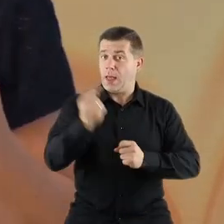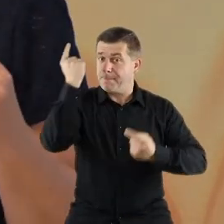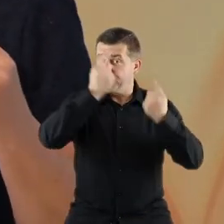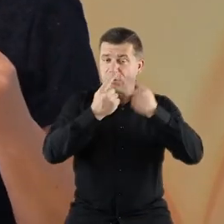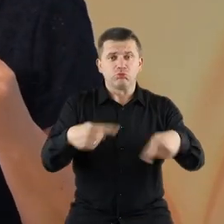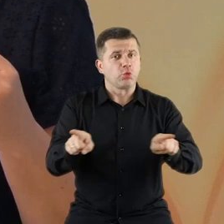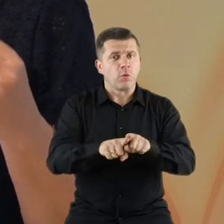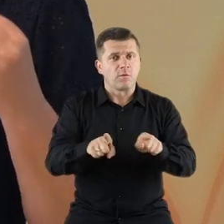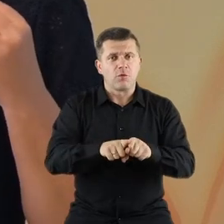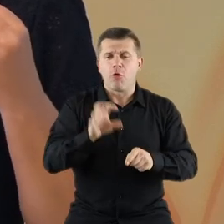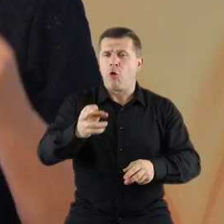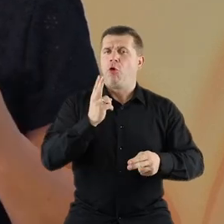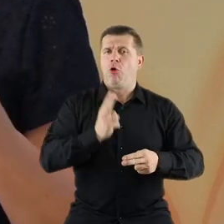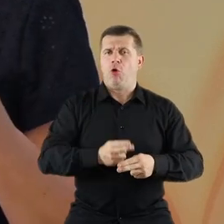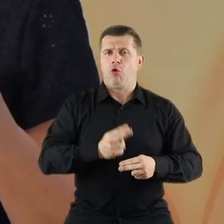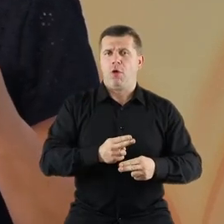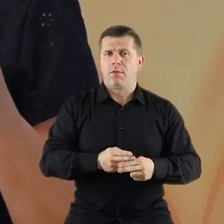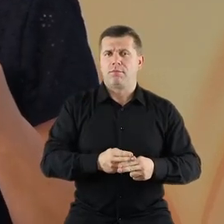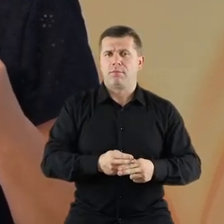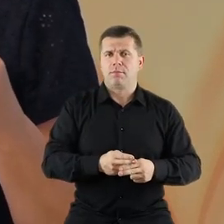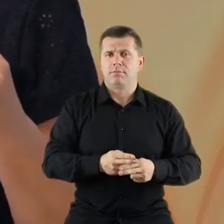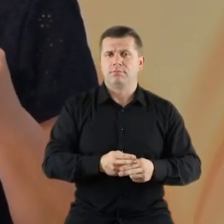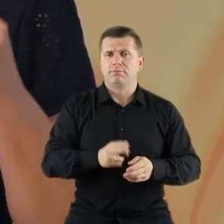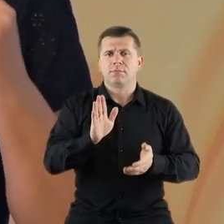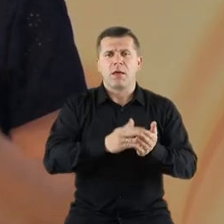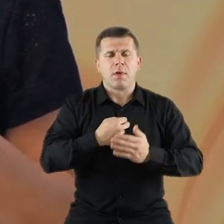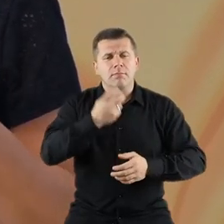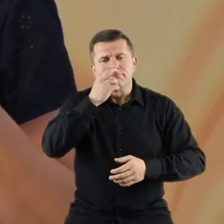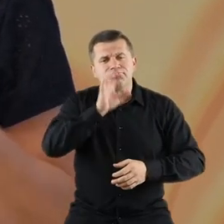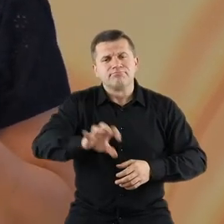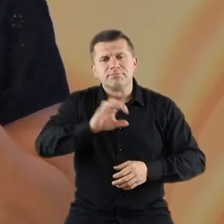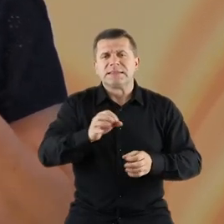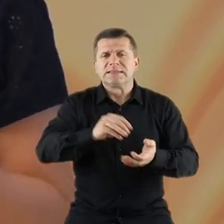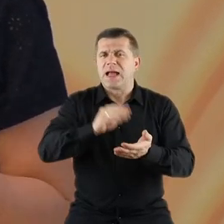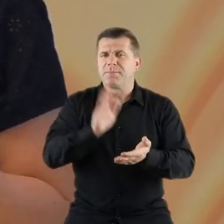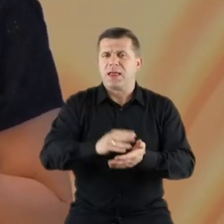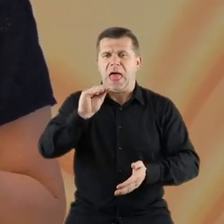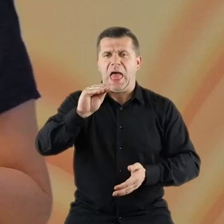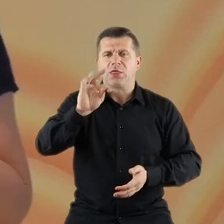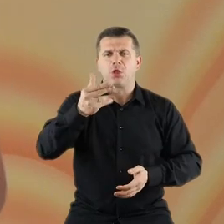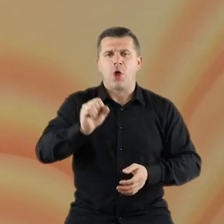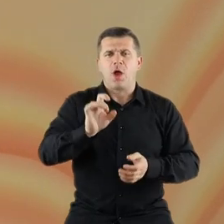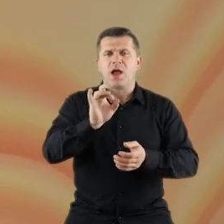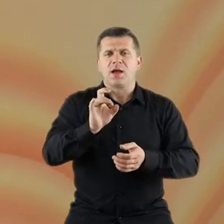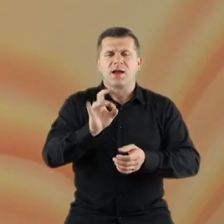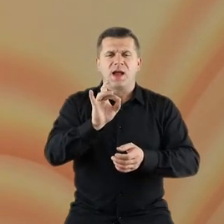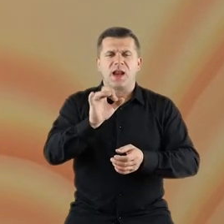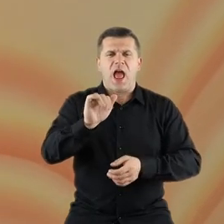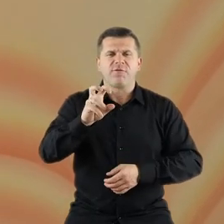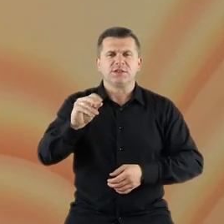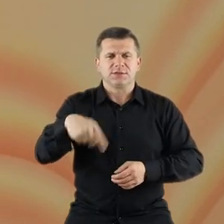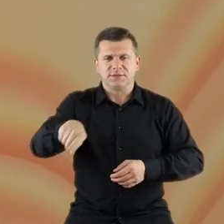jest myślenie również o chorobie gdy prze Śledzimy sobie zapisać no graficznej ja z państwem będę te